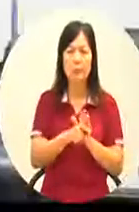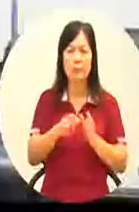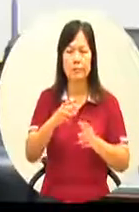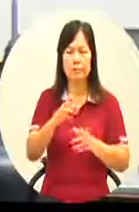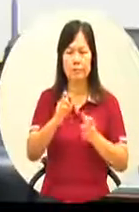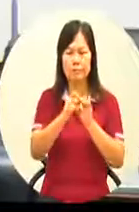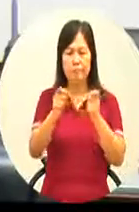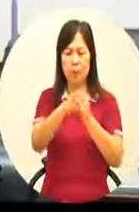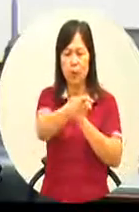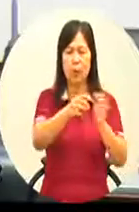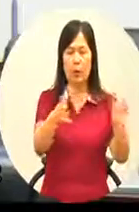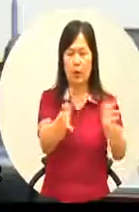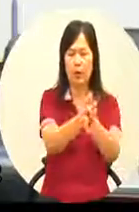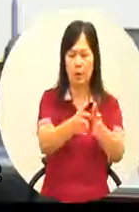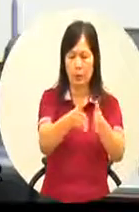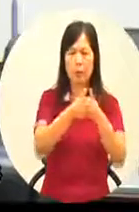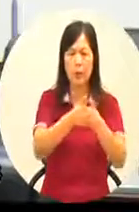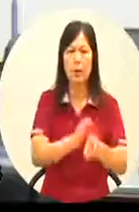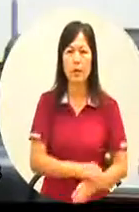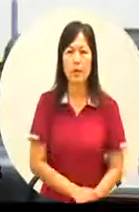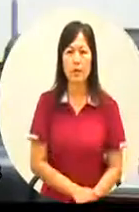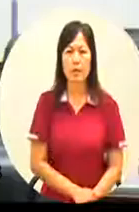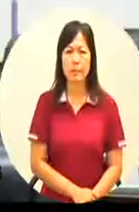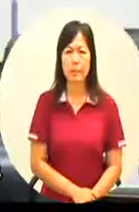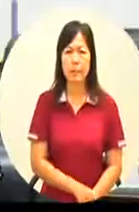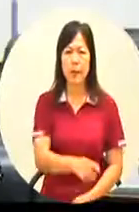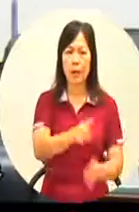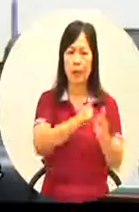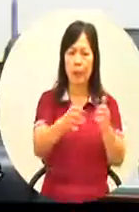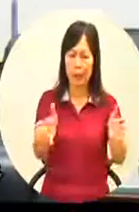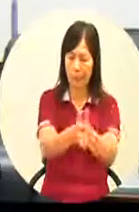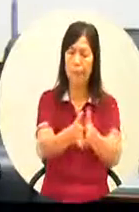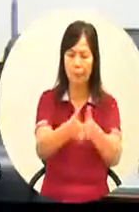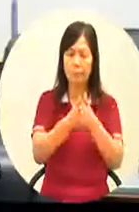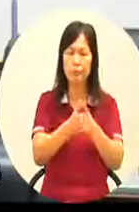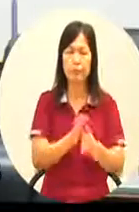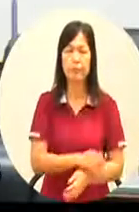远跟百姓站在一起，永远要跟民众站在一起。